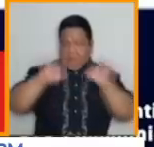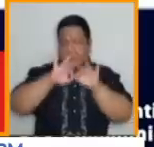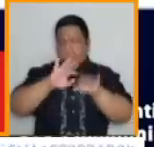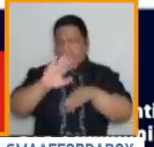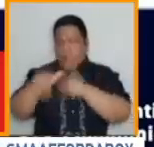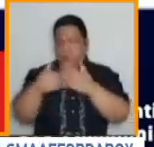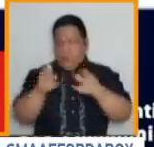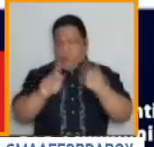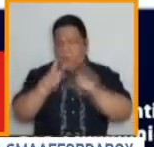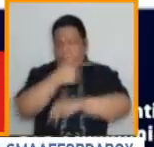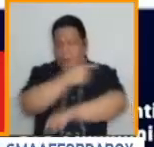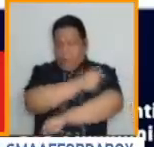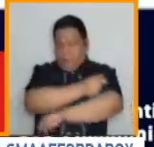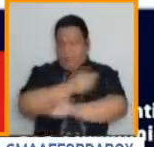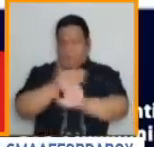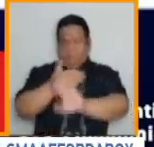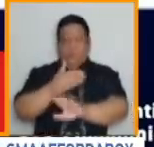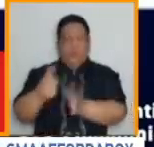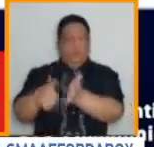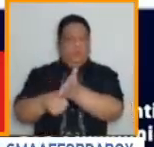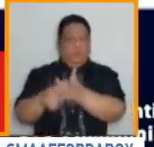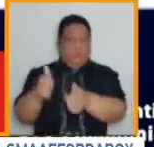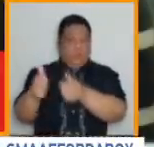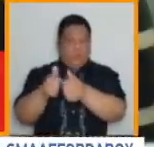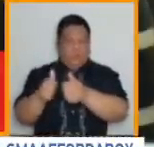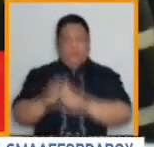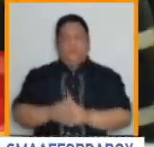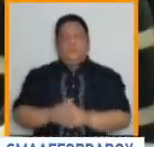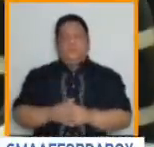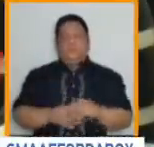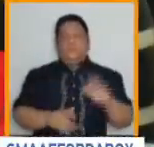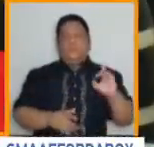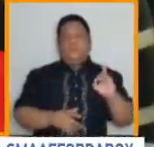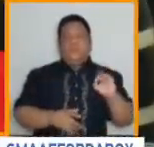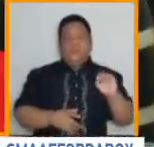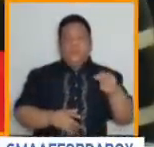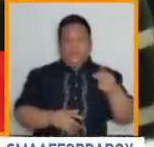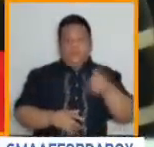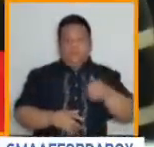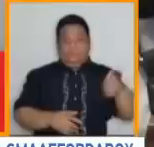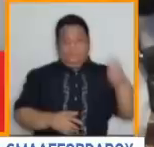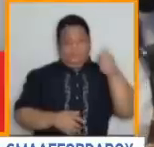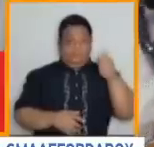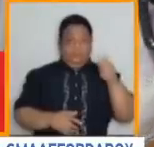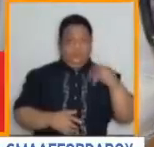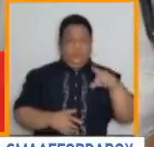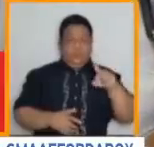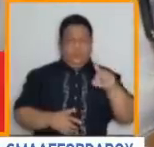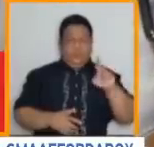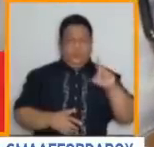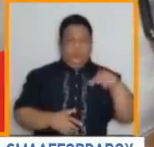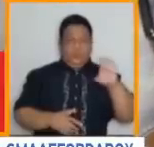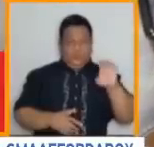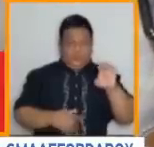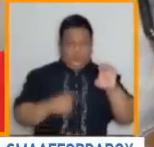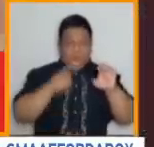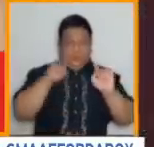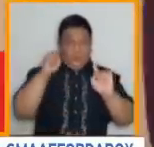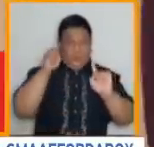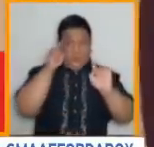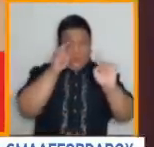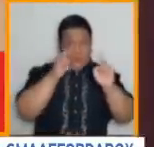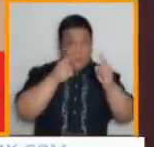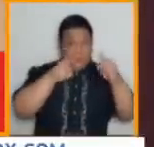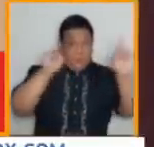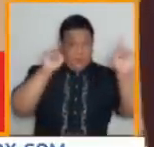kanyang ulat sa Pangulo, sinabi ni Health Secretary Francisco Duque III na para makamit ito, dapat may 54 million na Pilipino ang fully vaccinated